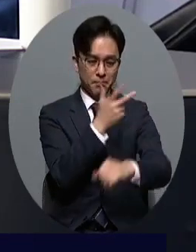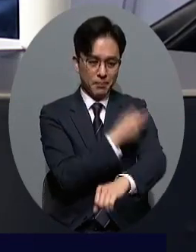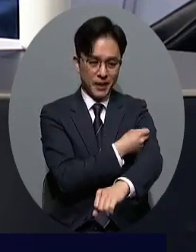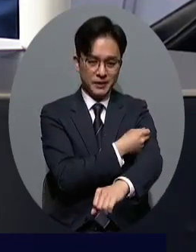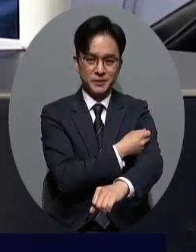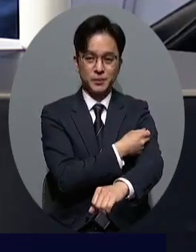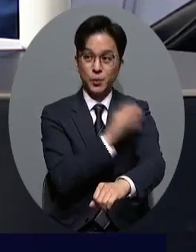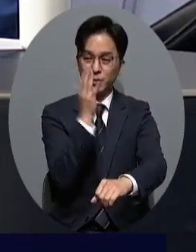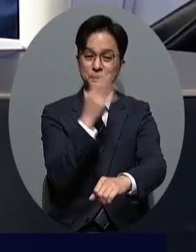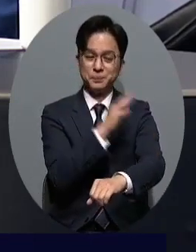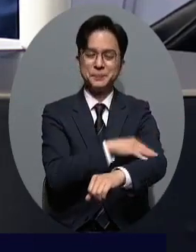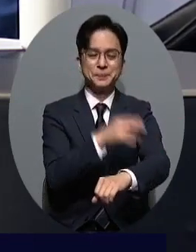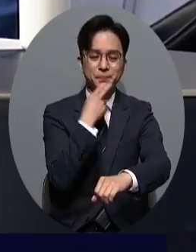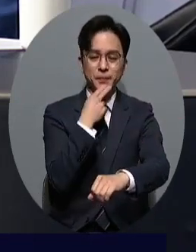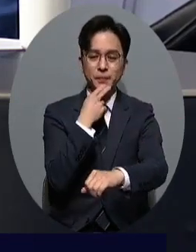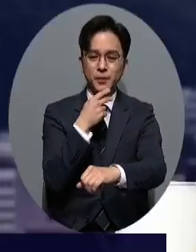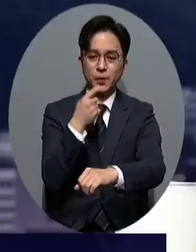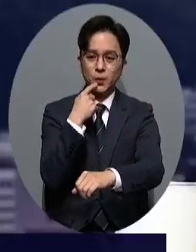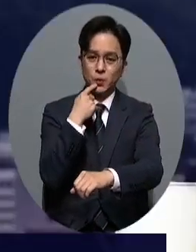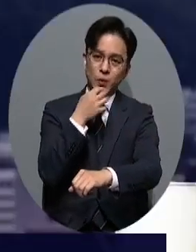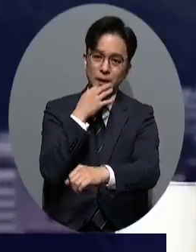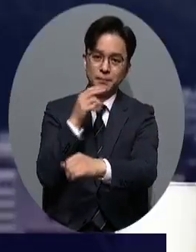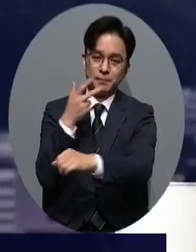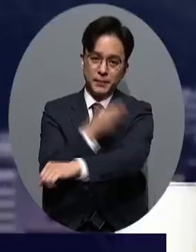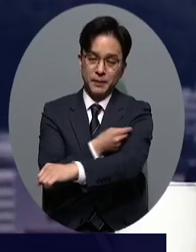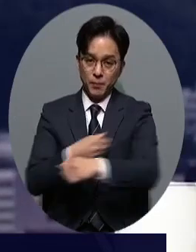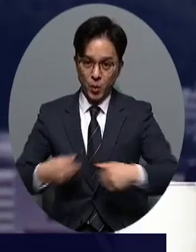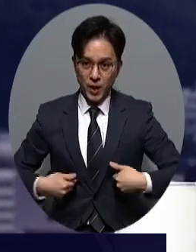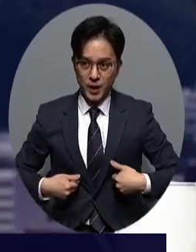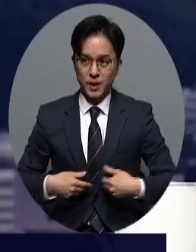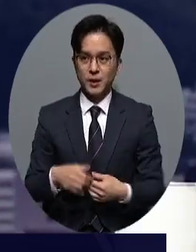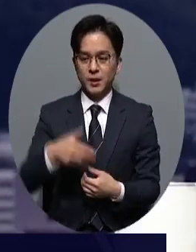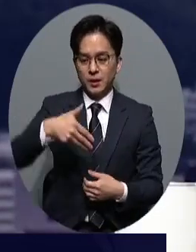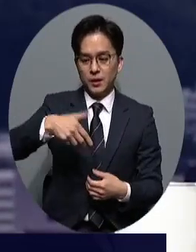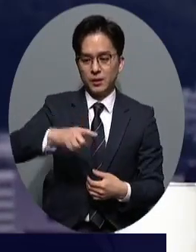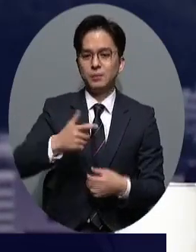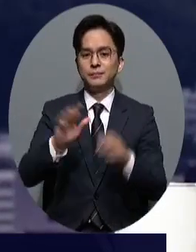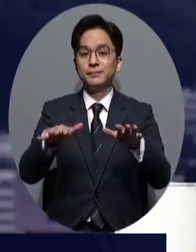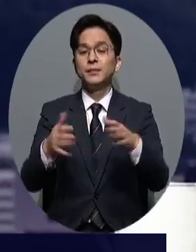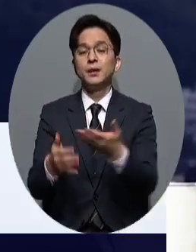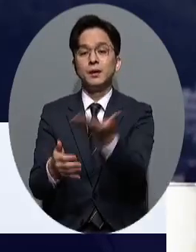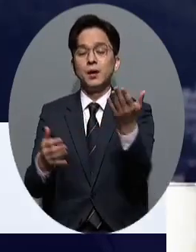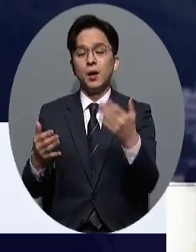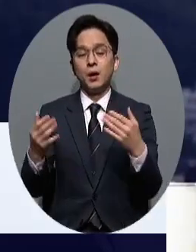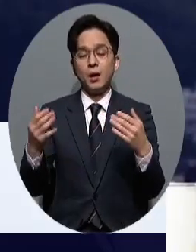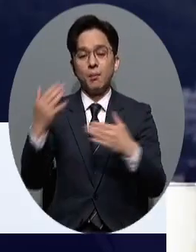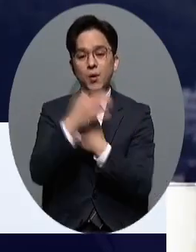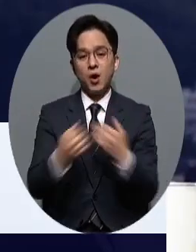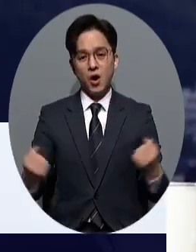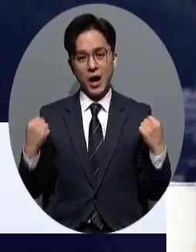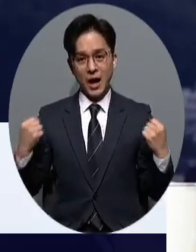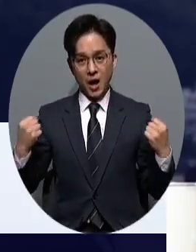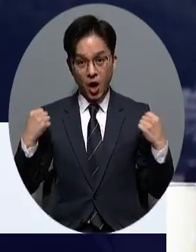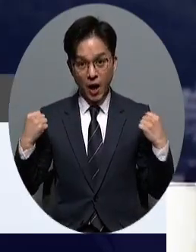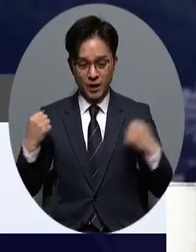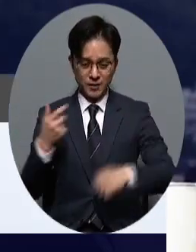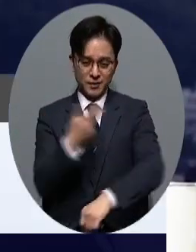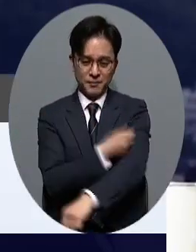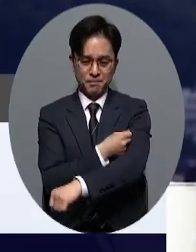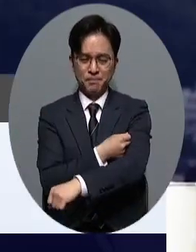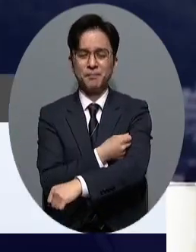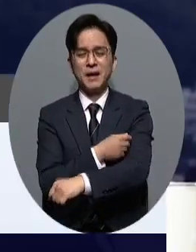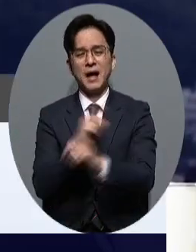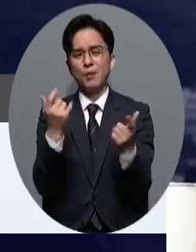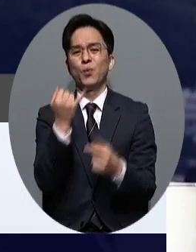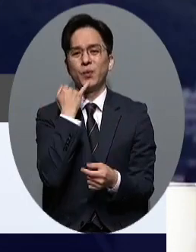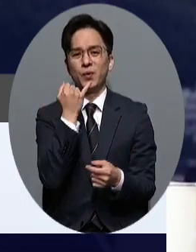될까요? 어떻습니까? 독감 백신도 코로나 백신도 건강하신 분들은 맞지 않아도 대부분 가볍게 지나가고 네. 이미 자연 면역이 있는